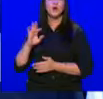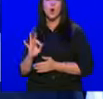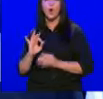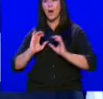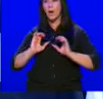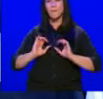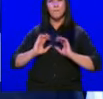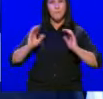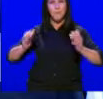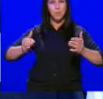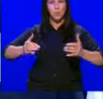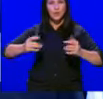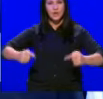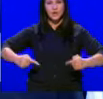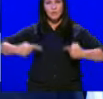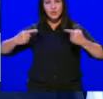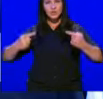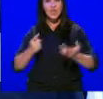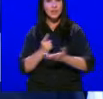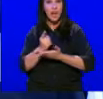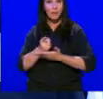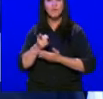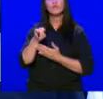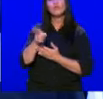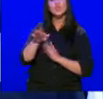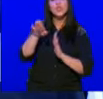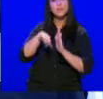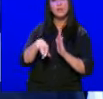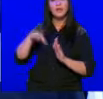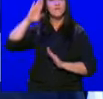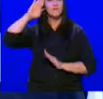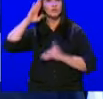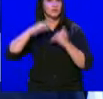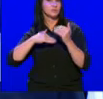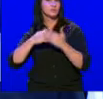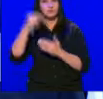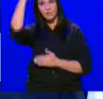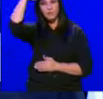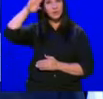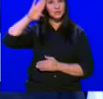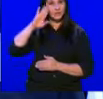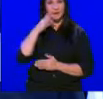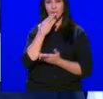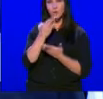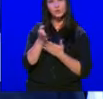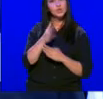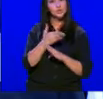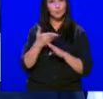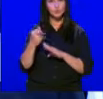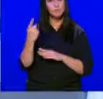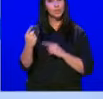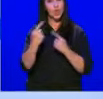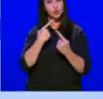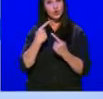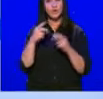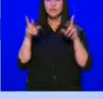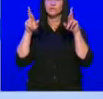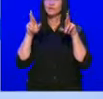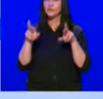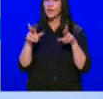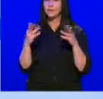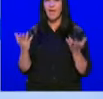танкове. Нещо, което и без това ще намали боеспособността на българската армия. Много ви благодаря. Ще продължим този разговор.